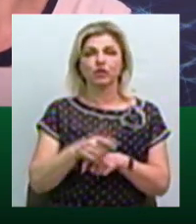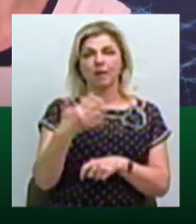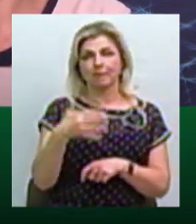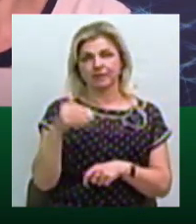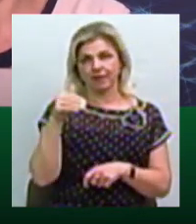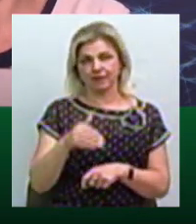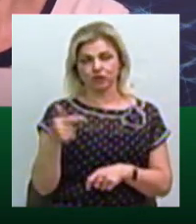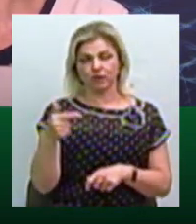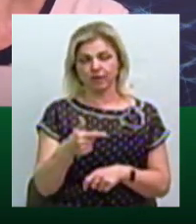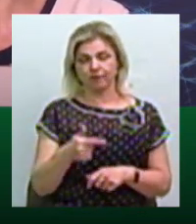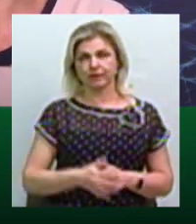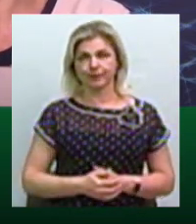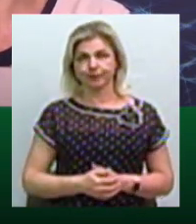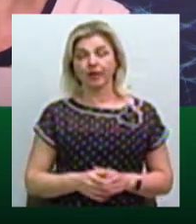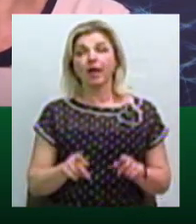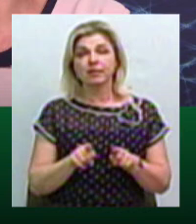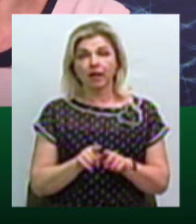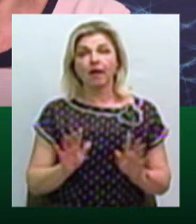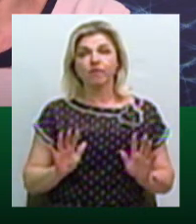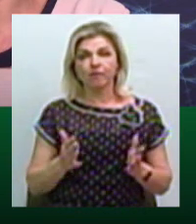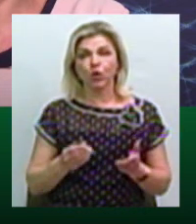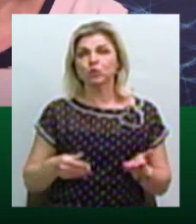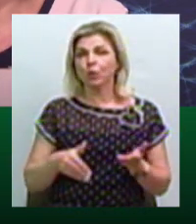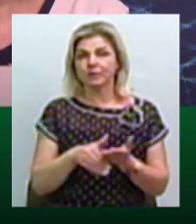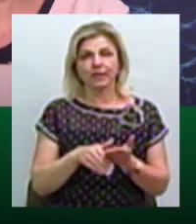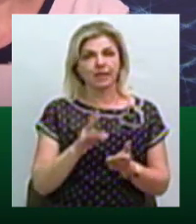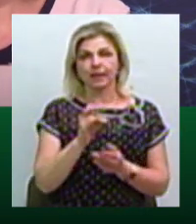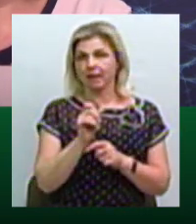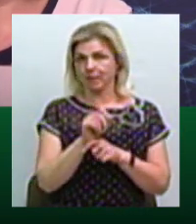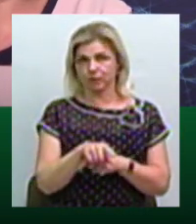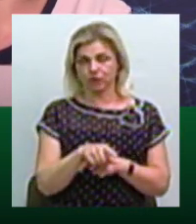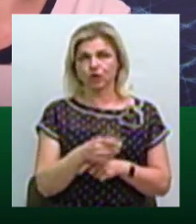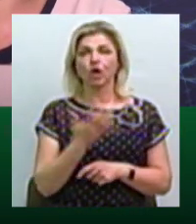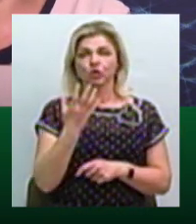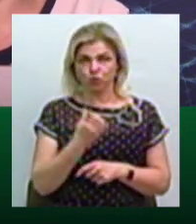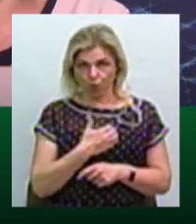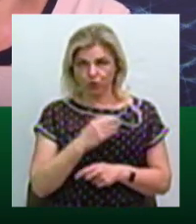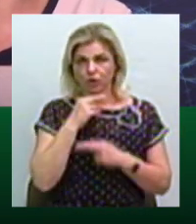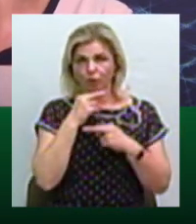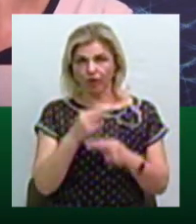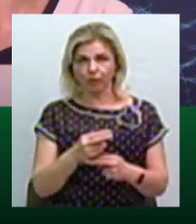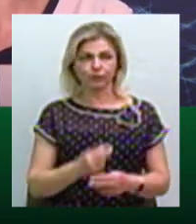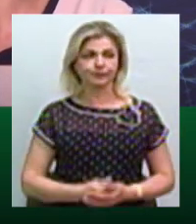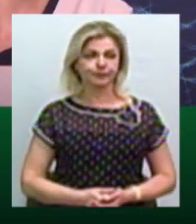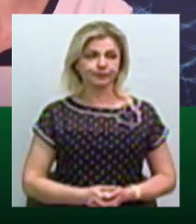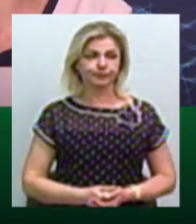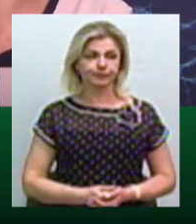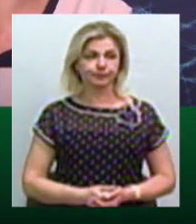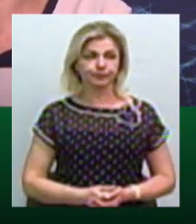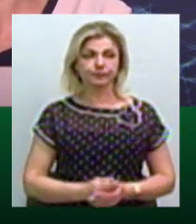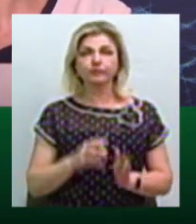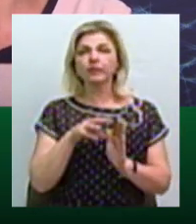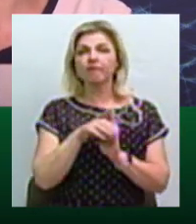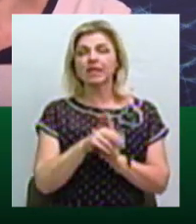тисяч гривень. В таких випадках субсидія не призначається. Крім того, хочу звернути увагу, що внесено зміни